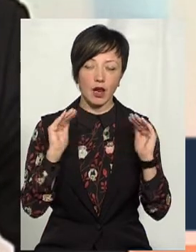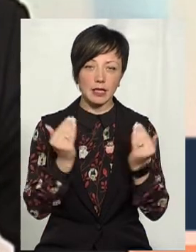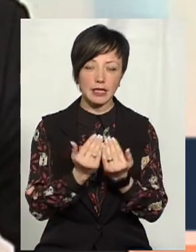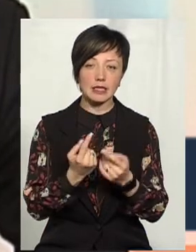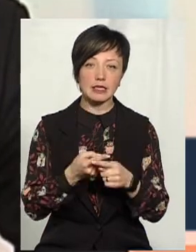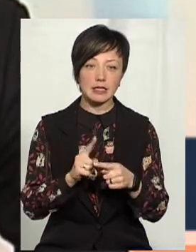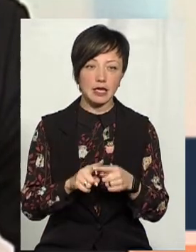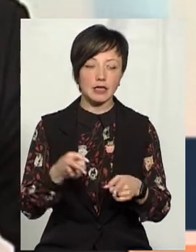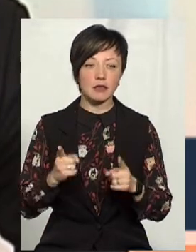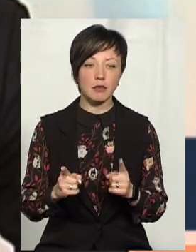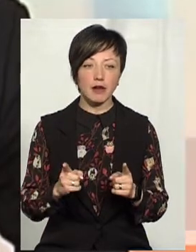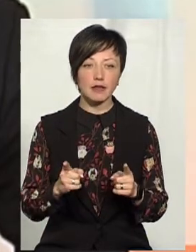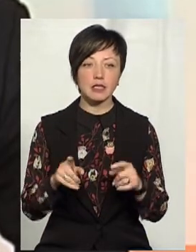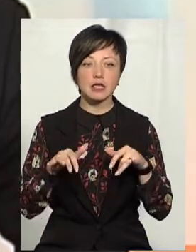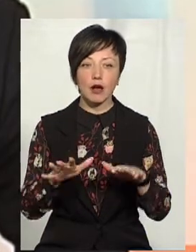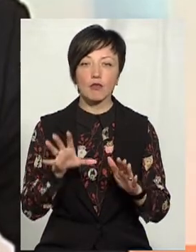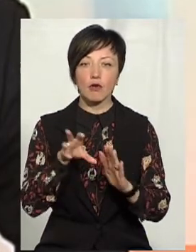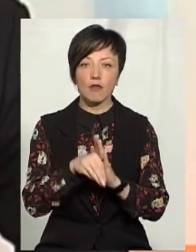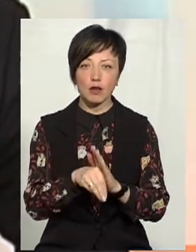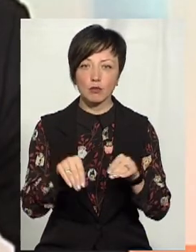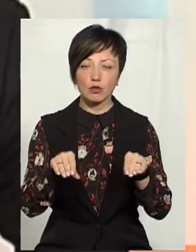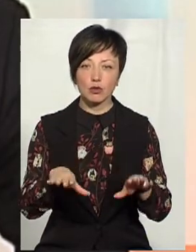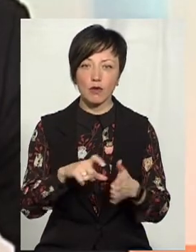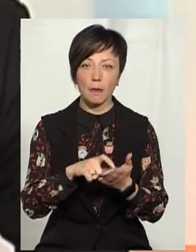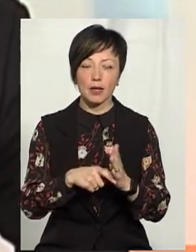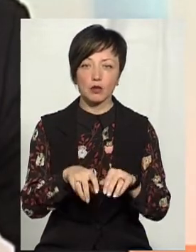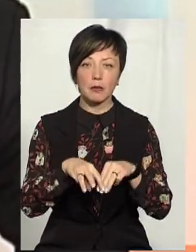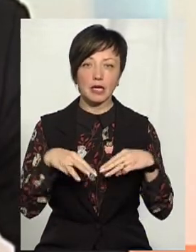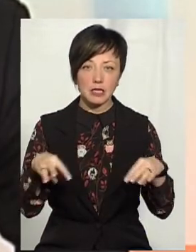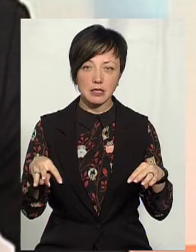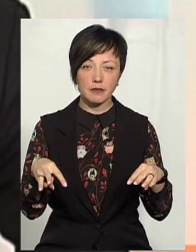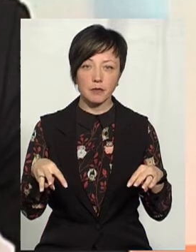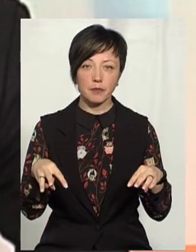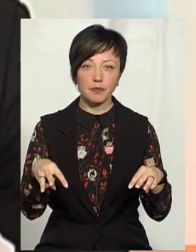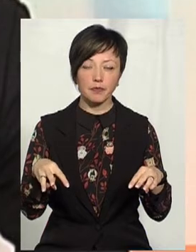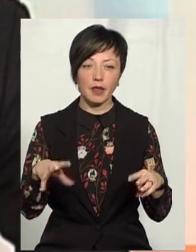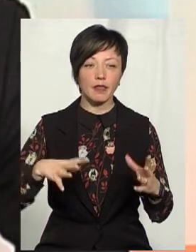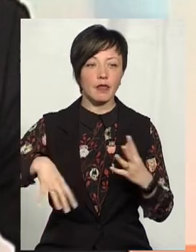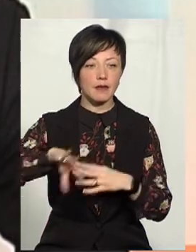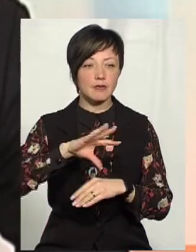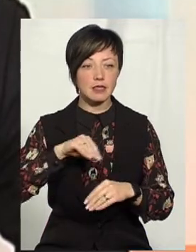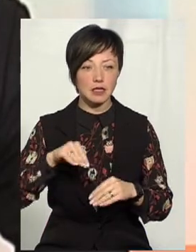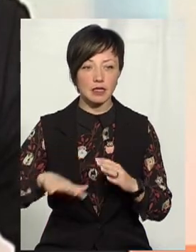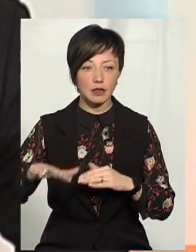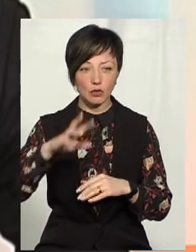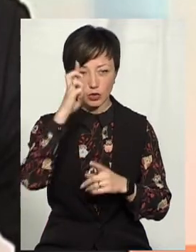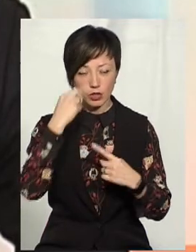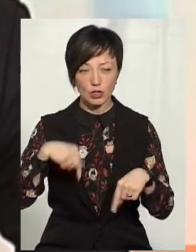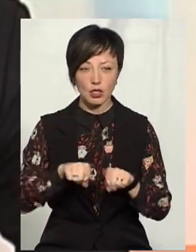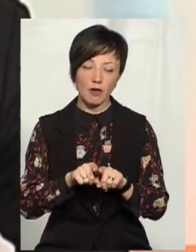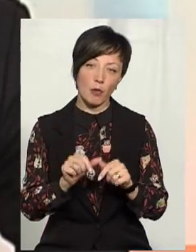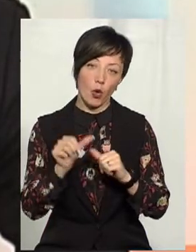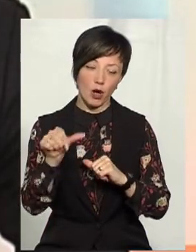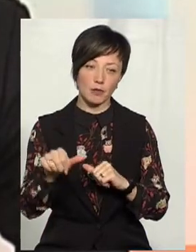карантином. Карантин – це насправді той захід, який впроваджується постановою Кабінету міністрів на усій території держави або в окремо